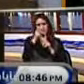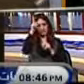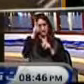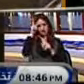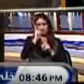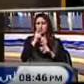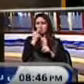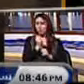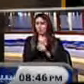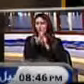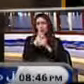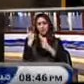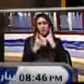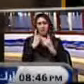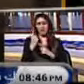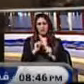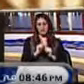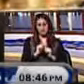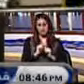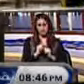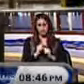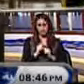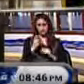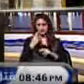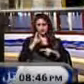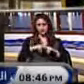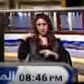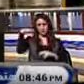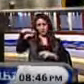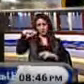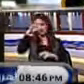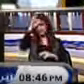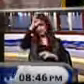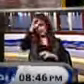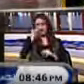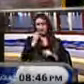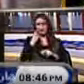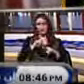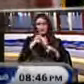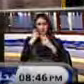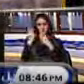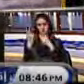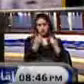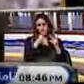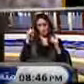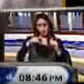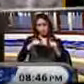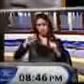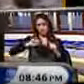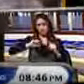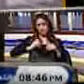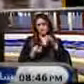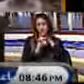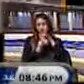كلامه تم اكتزاؤه من سياقه. وزير الداخلية اللواء محمد إبراهيم شهد اليوم مراسم تخريج دفعة